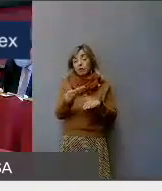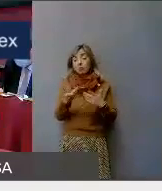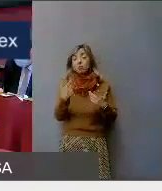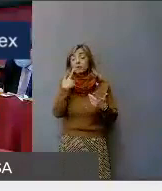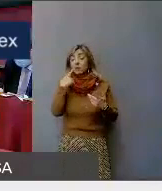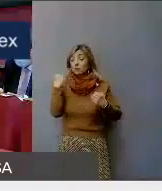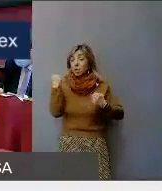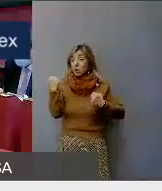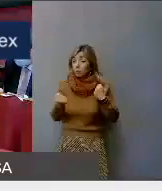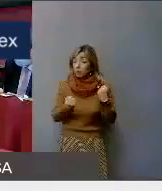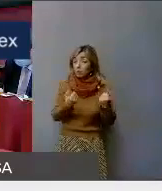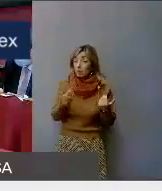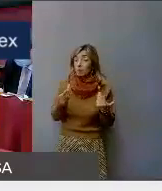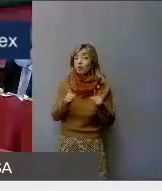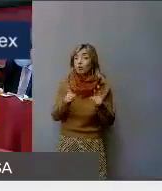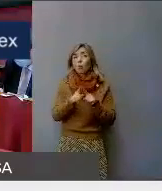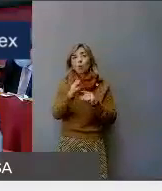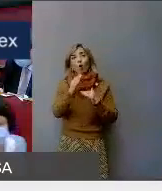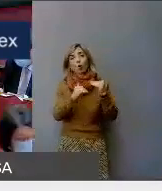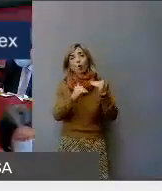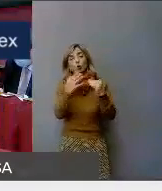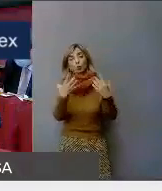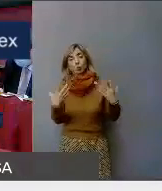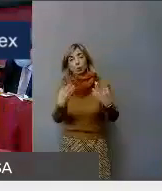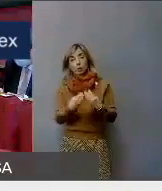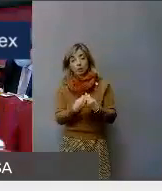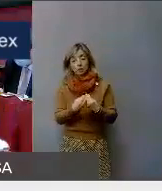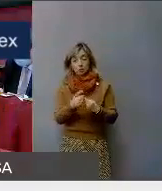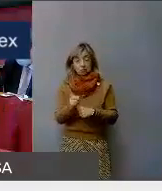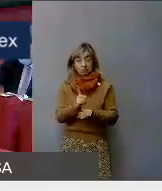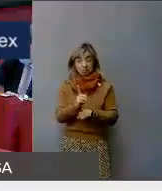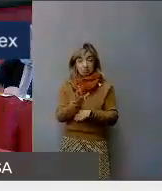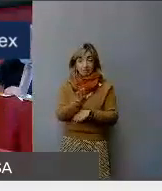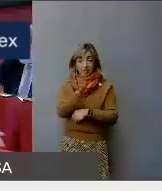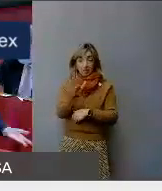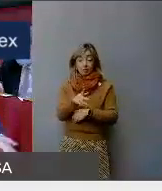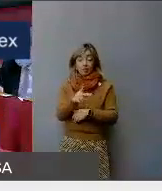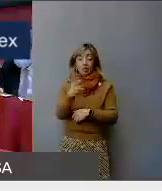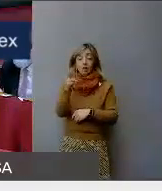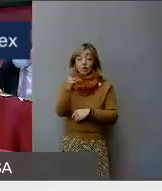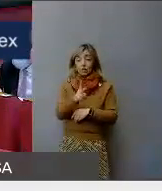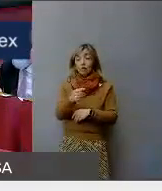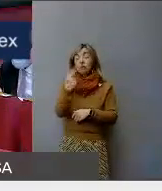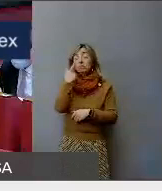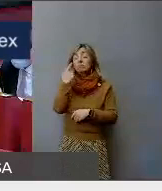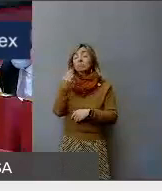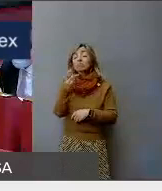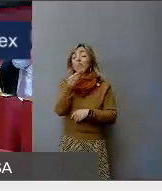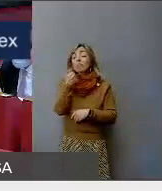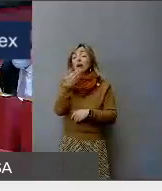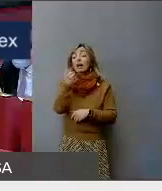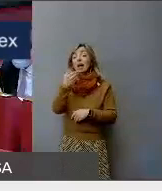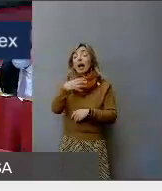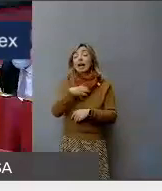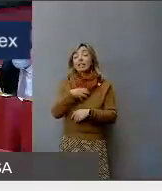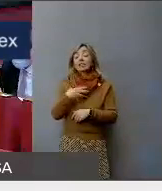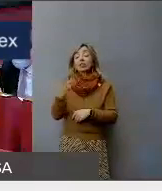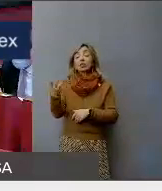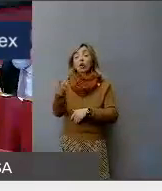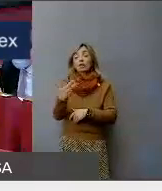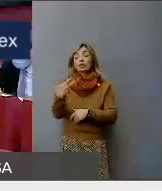in costruzione di riflessioni regolamento d'altra parte se ci annunciano assessore servizi sociali un problema c'è e tra l'altro stupisce anche che